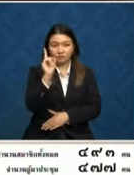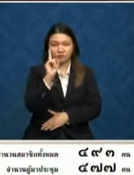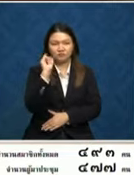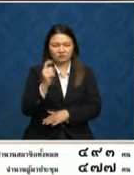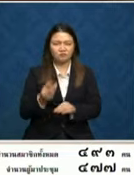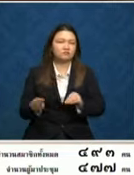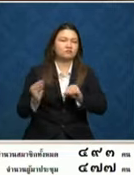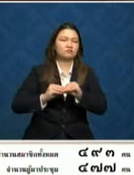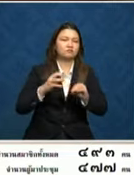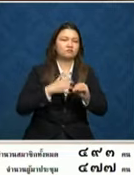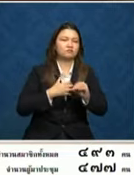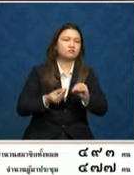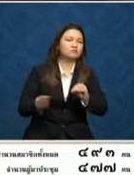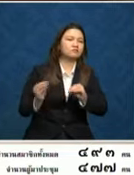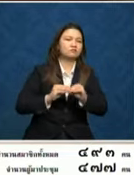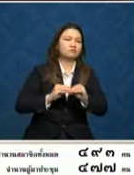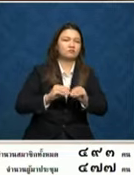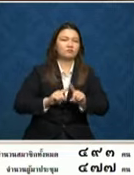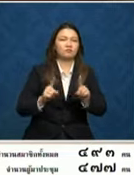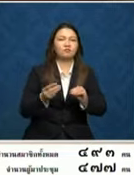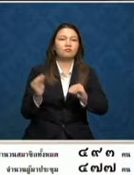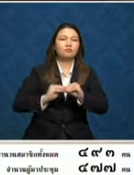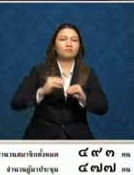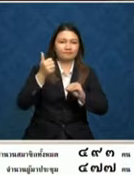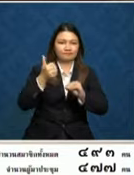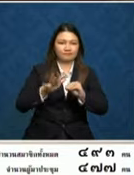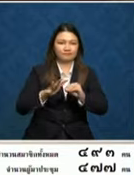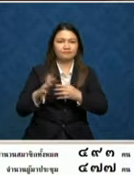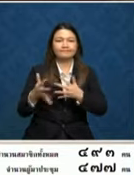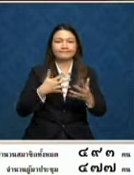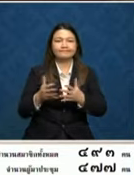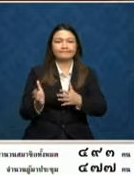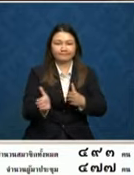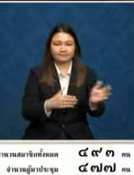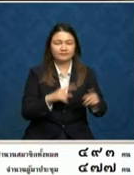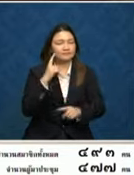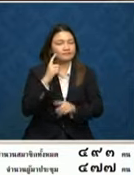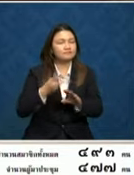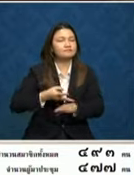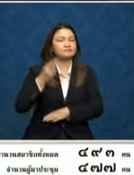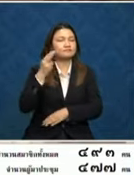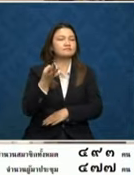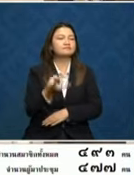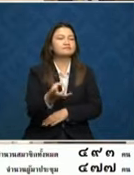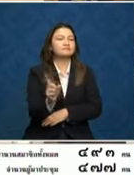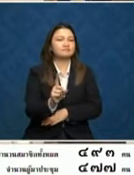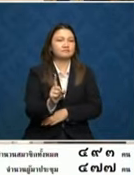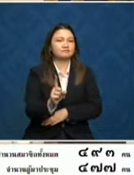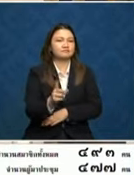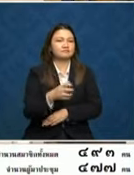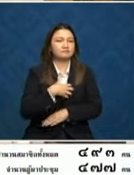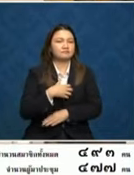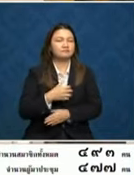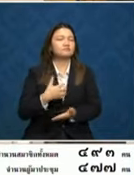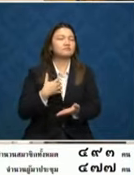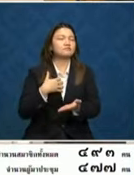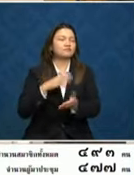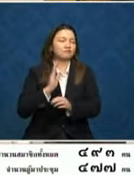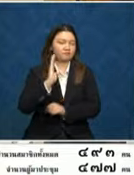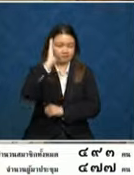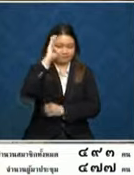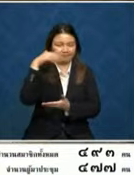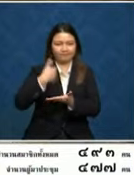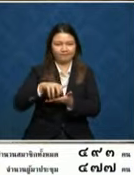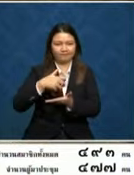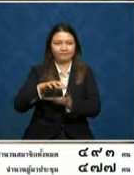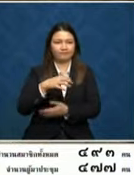านครับแต่ว่ามันเพิ่มไม่ได้เมื่อเพิ่มไม่ได้ก็ตัดเพื่ออยากได้อภิปรายในสภาผู้แทนราษฎร